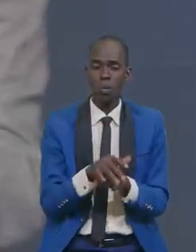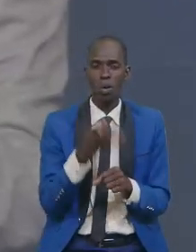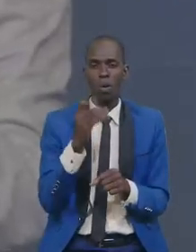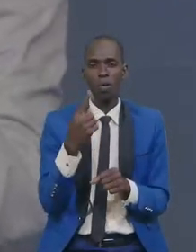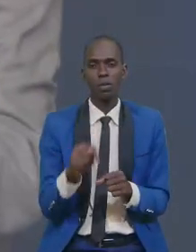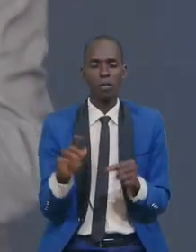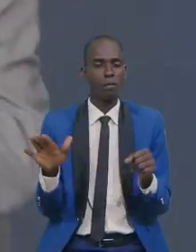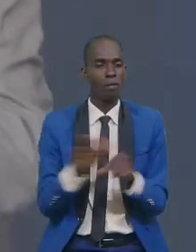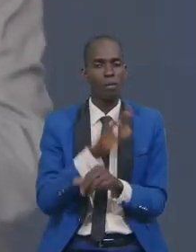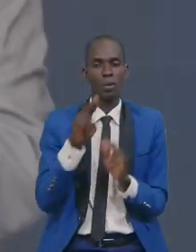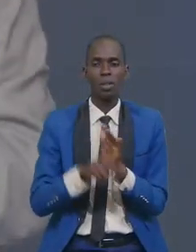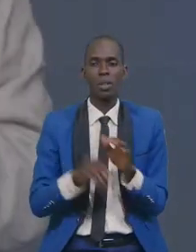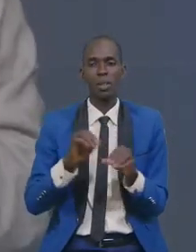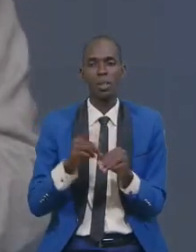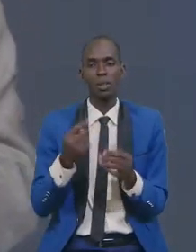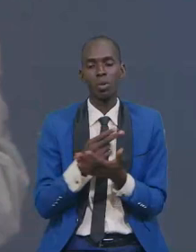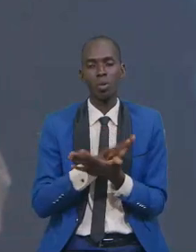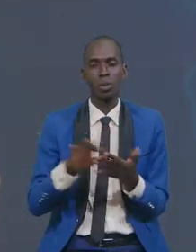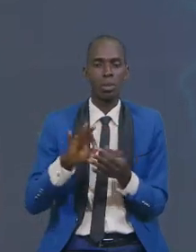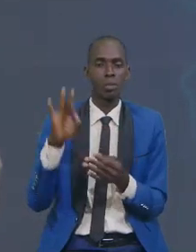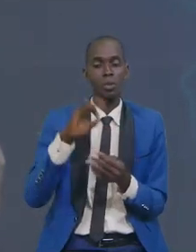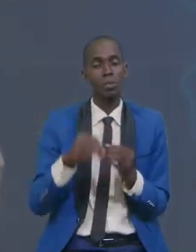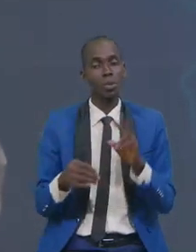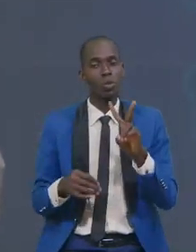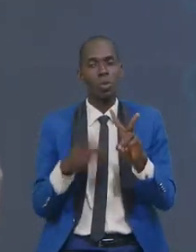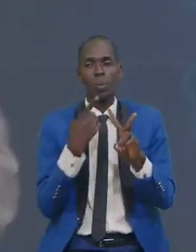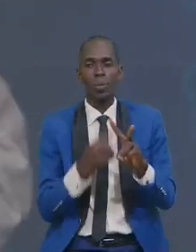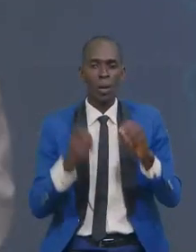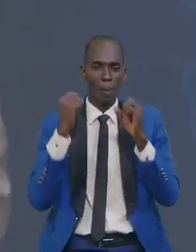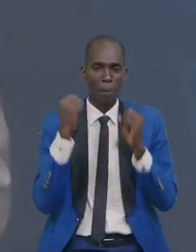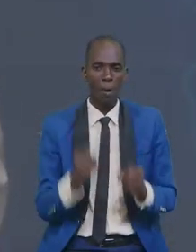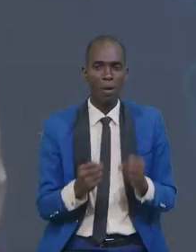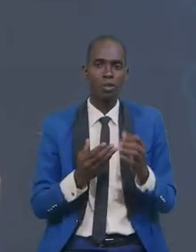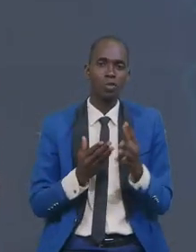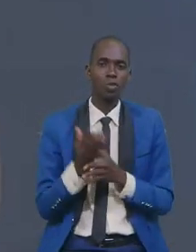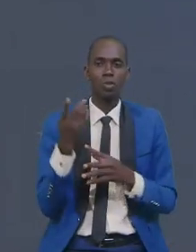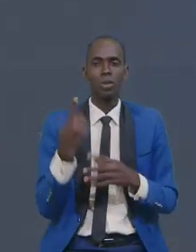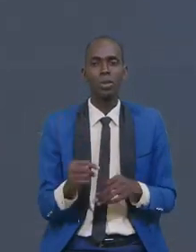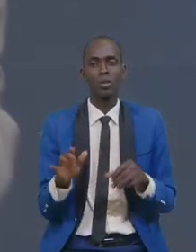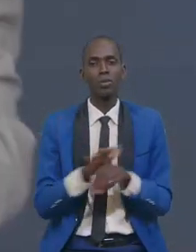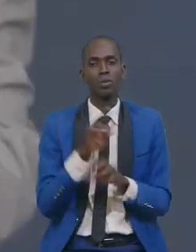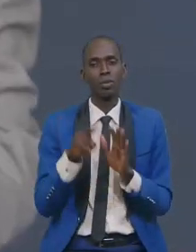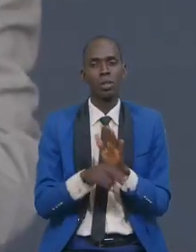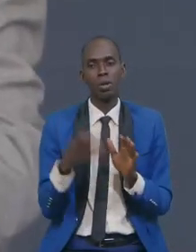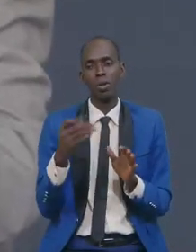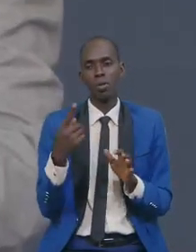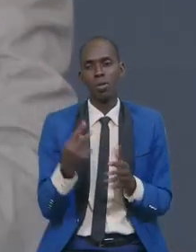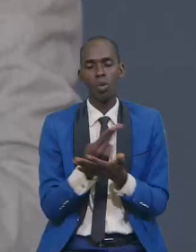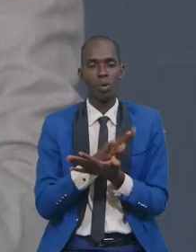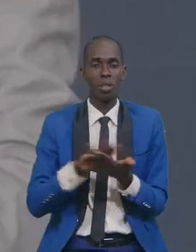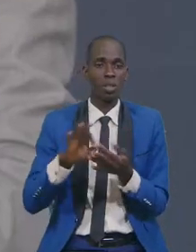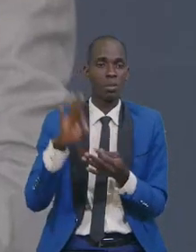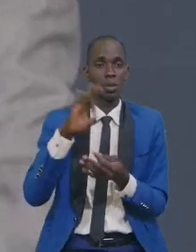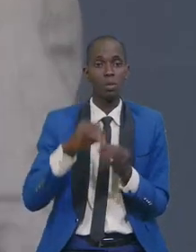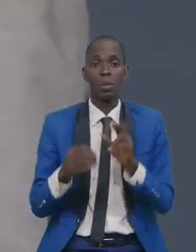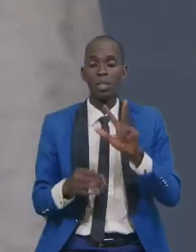la plénitude dans le Saint-Esprit. Deuxième élément, la puissance par la plénitude du Saint-Esprit. Troisième